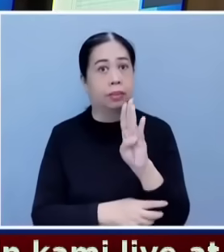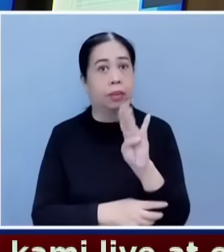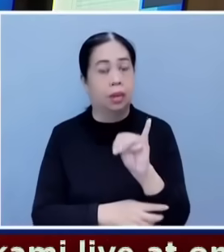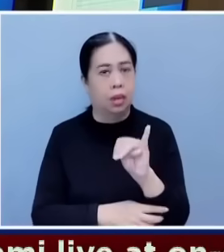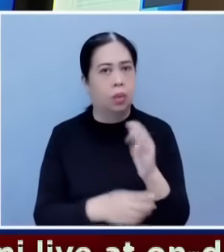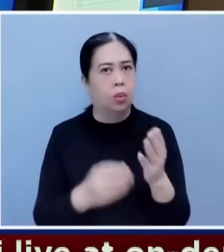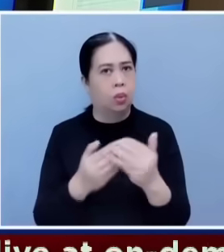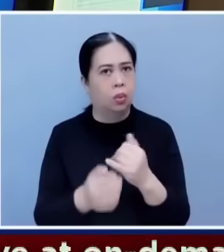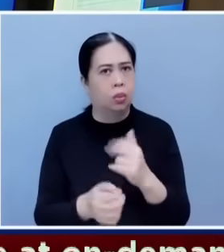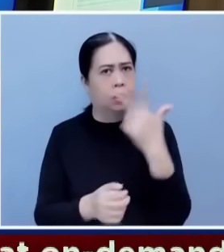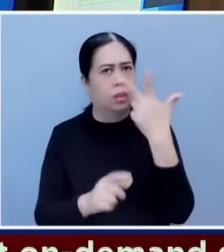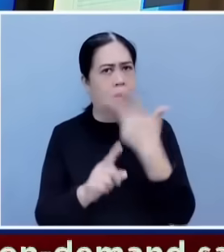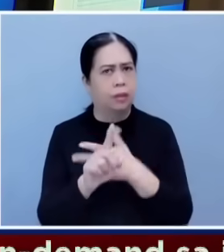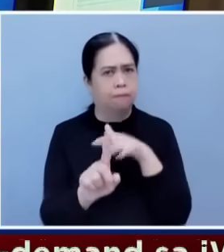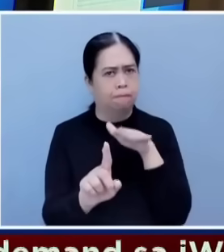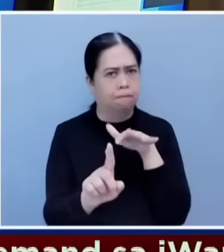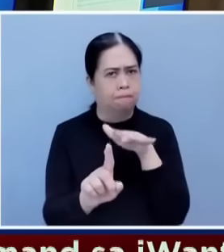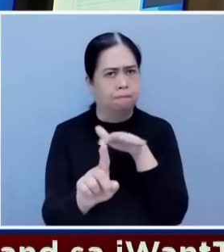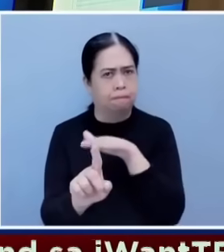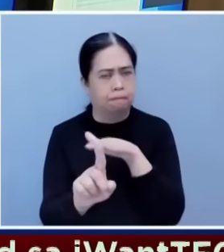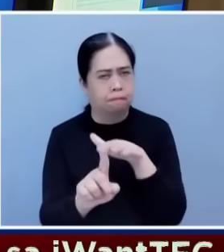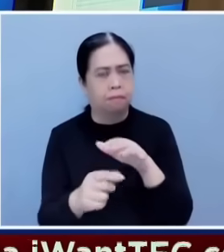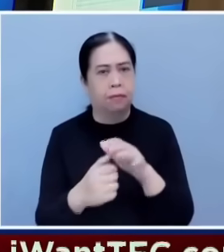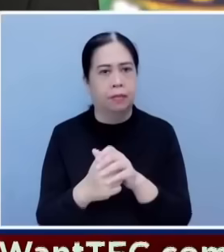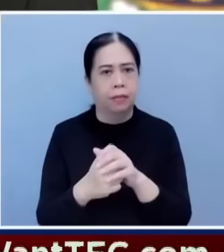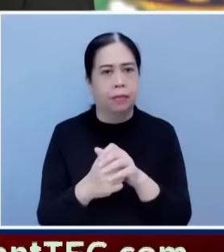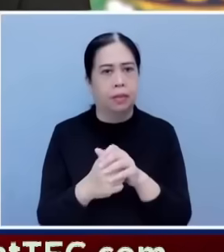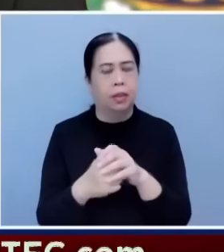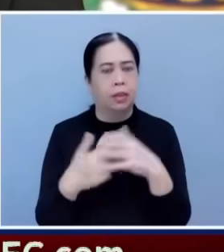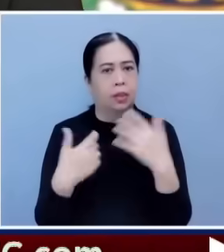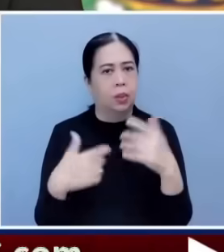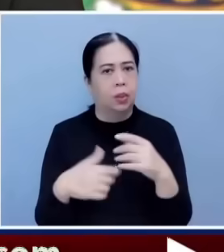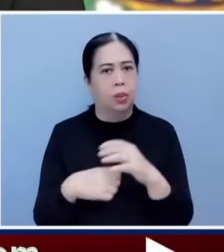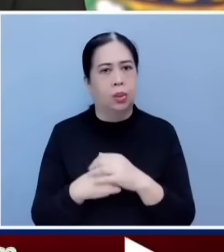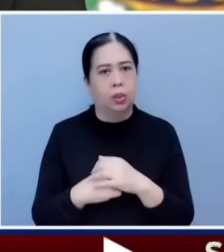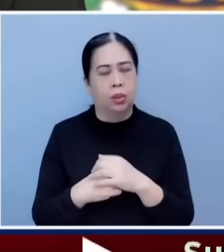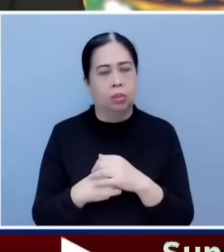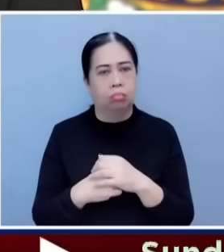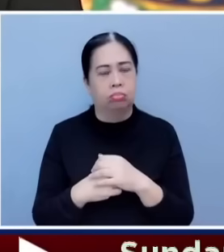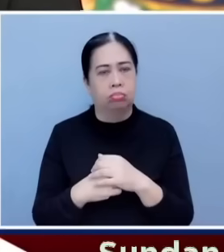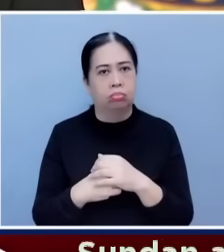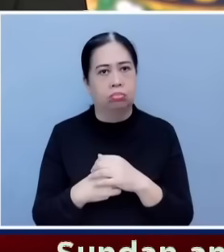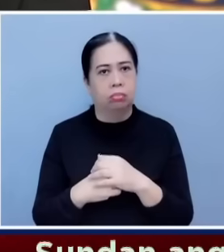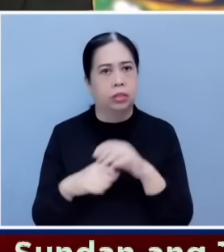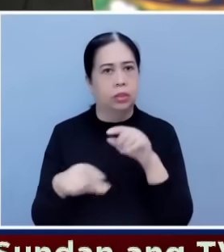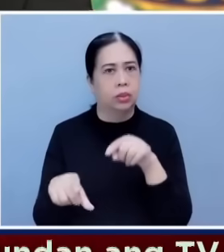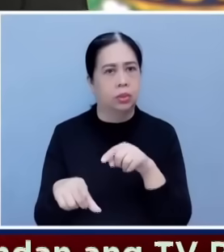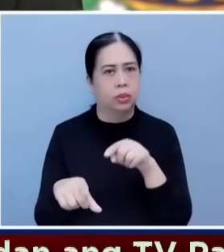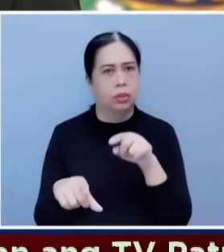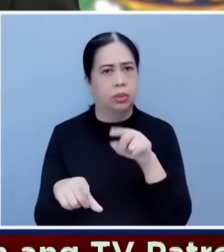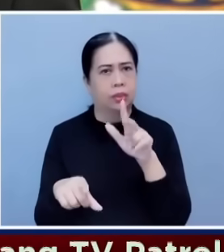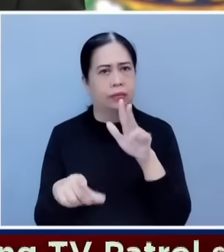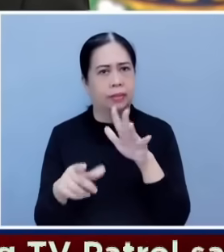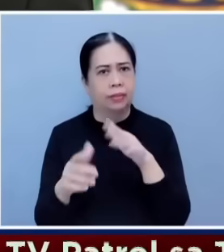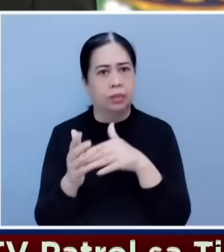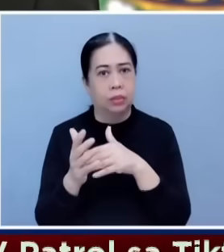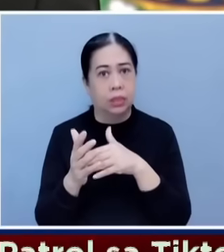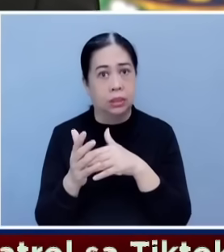halos 3 buwan nilang minanmanan ng operasyon. Alarmingly, itong 35,000 were being